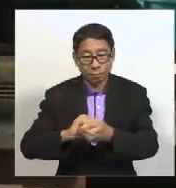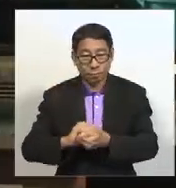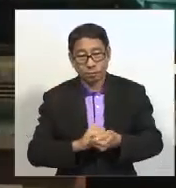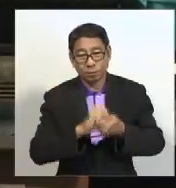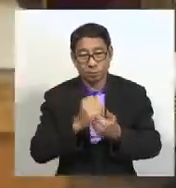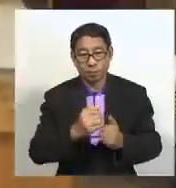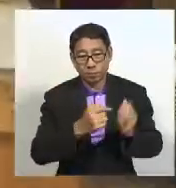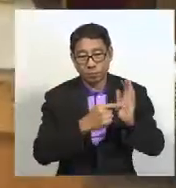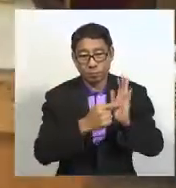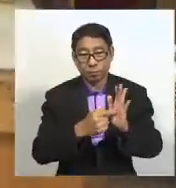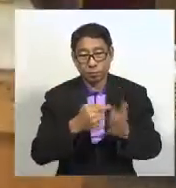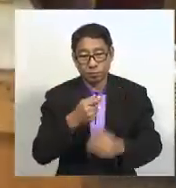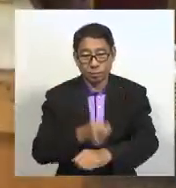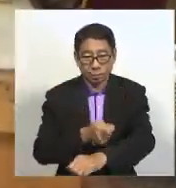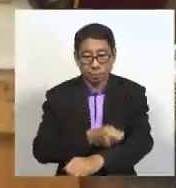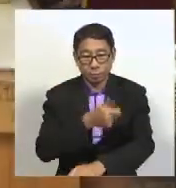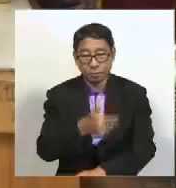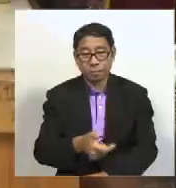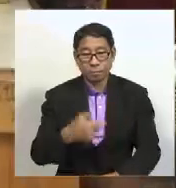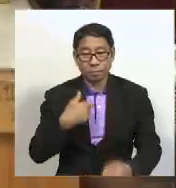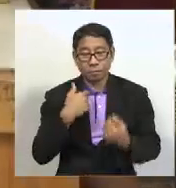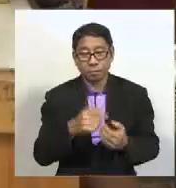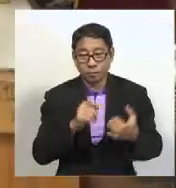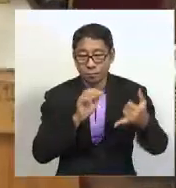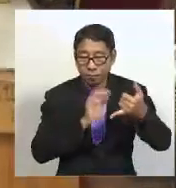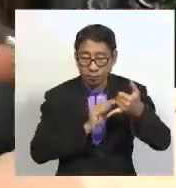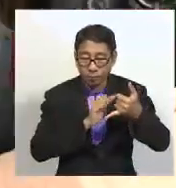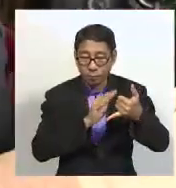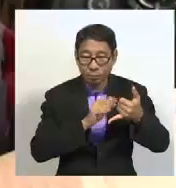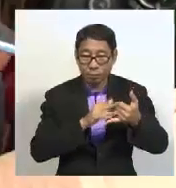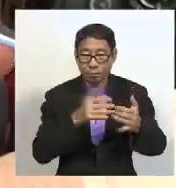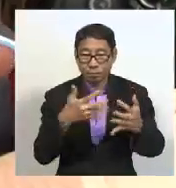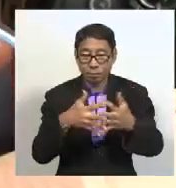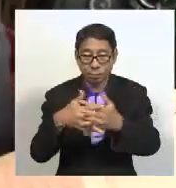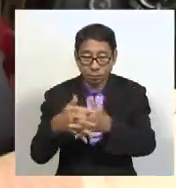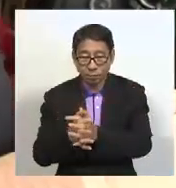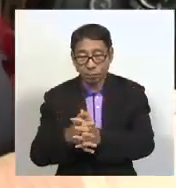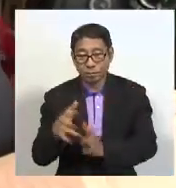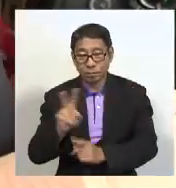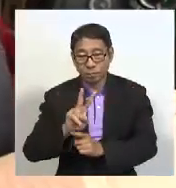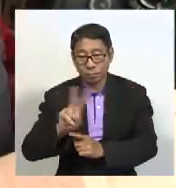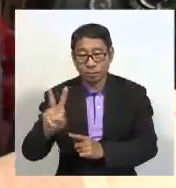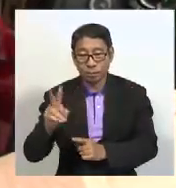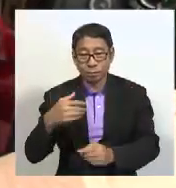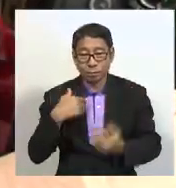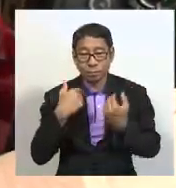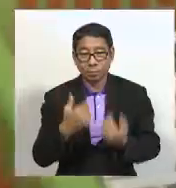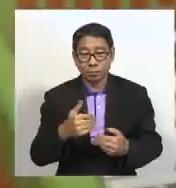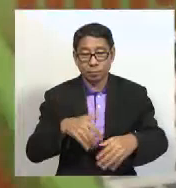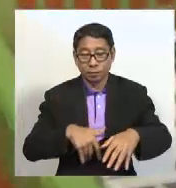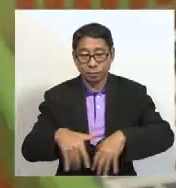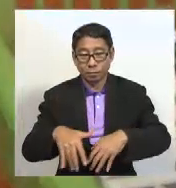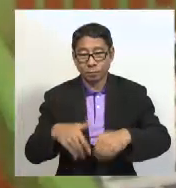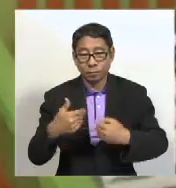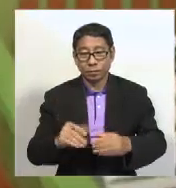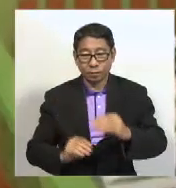การในเรื่องการจ่ายเงินผ่าน G Wallet 2หรือว่ากระเป๋าเงินที่2ที่ประชาชน